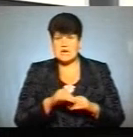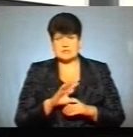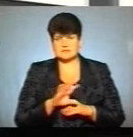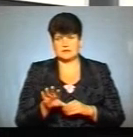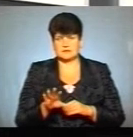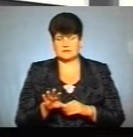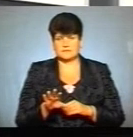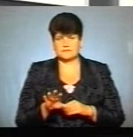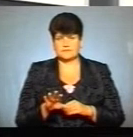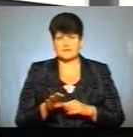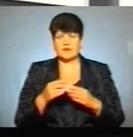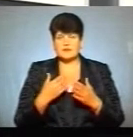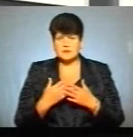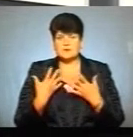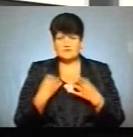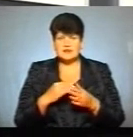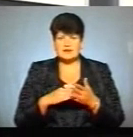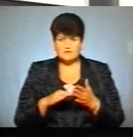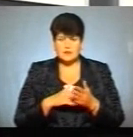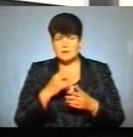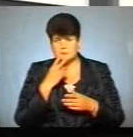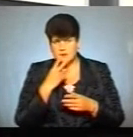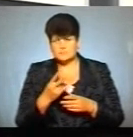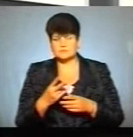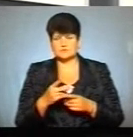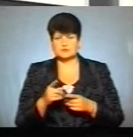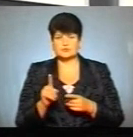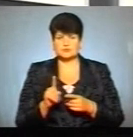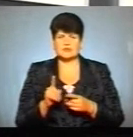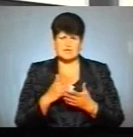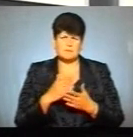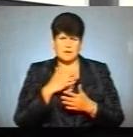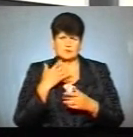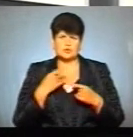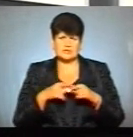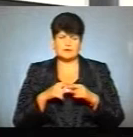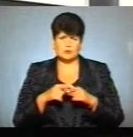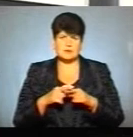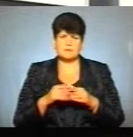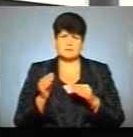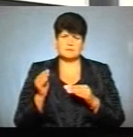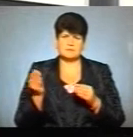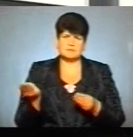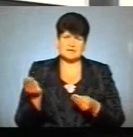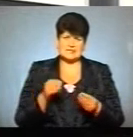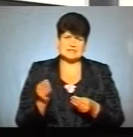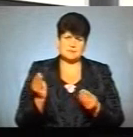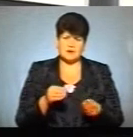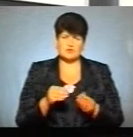І не загасити. Ви ніби вже ліквідували, ніби вже побачили. Є багато технологій, звичайно, і присипають землею,